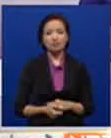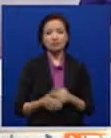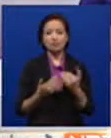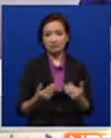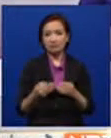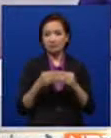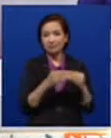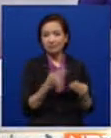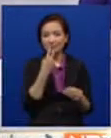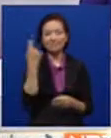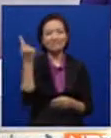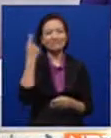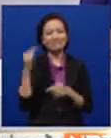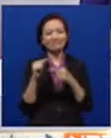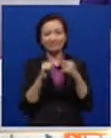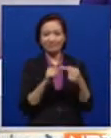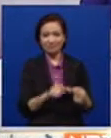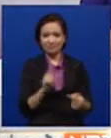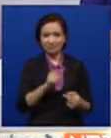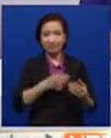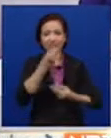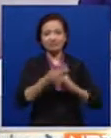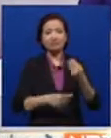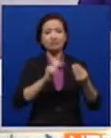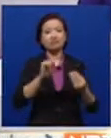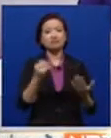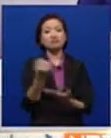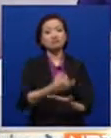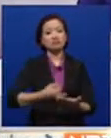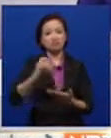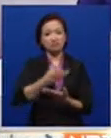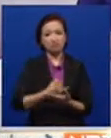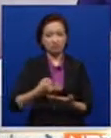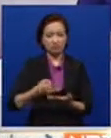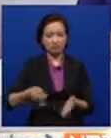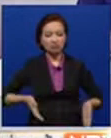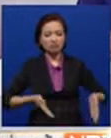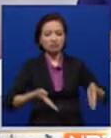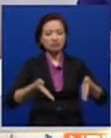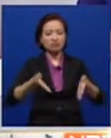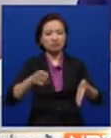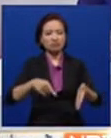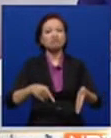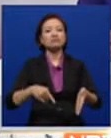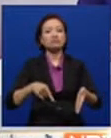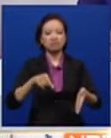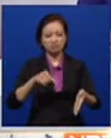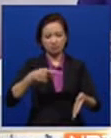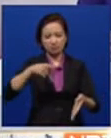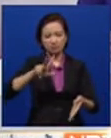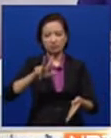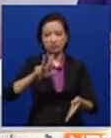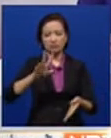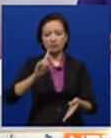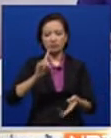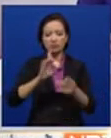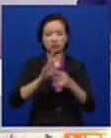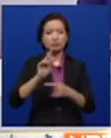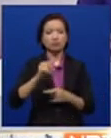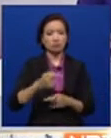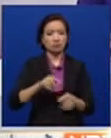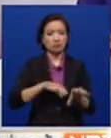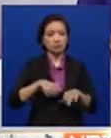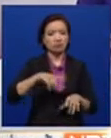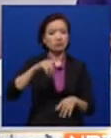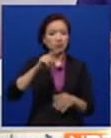วันนี้พาคุณผู้ชมไปเที่ยวกันต่อเลยนะคะที่ตลาดศิลปะค่ะริมคลองพดุงกรุงเกษมที่กรุงเทพมหานครก็จัดขึ้นทุกวันศุกร์เสาร์นะ